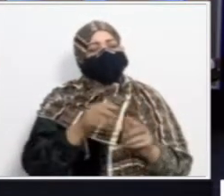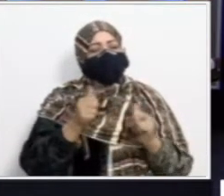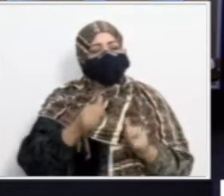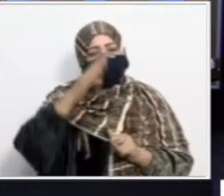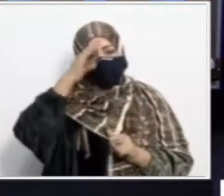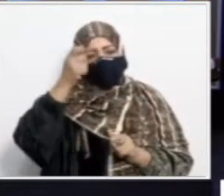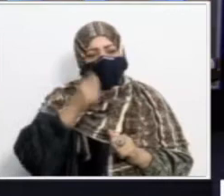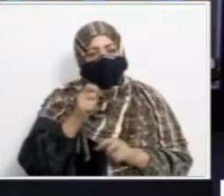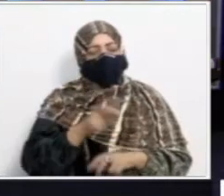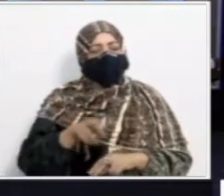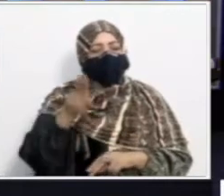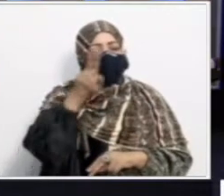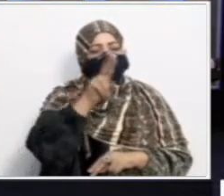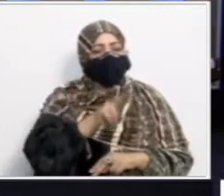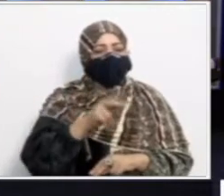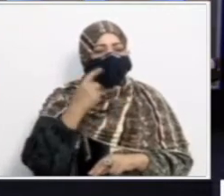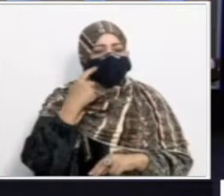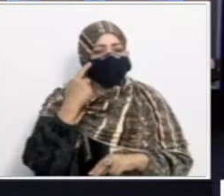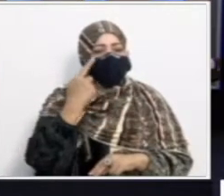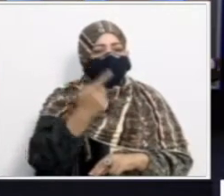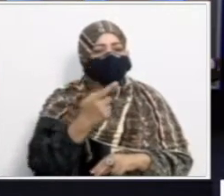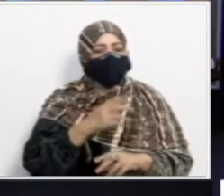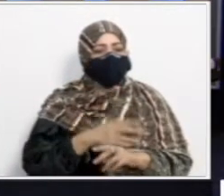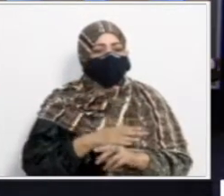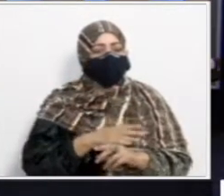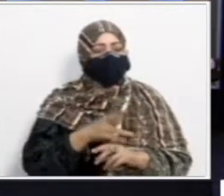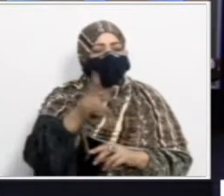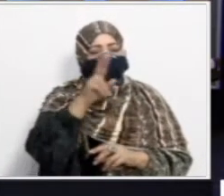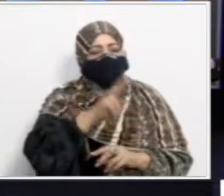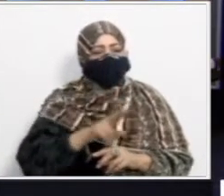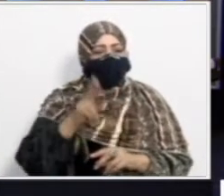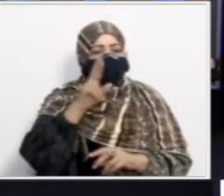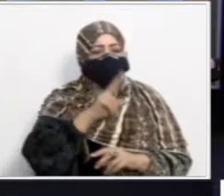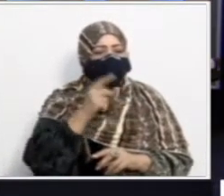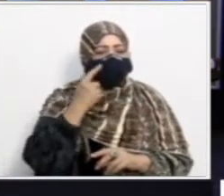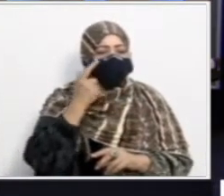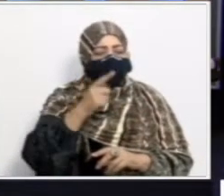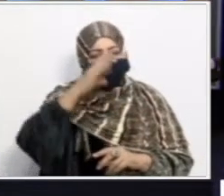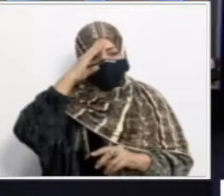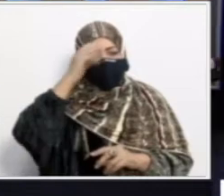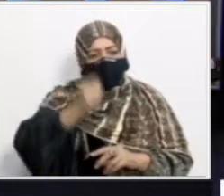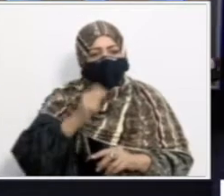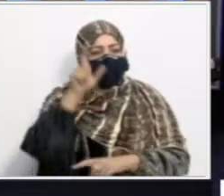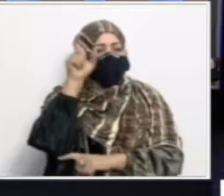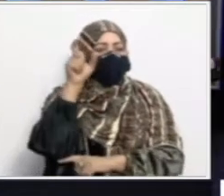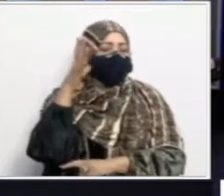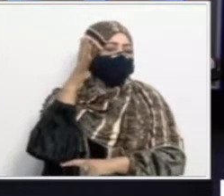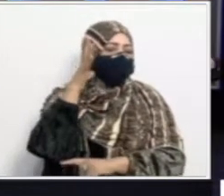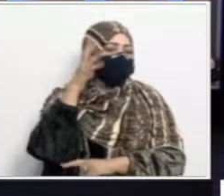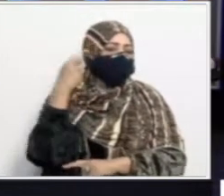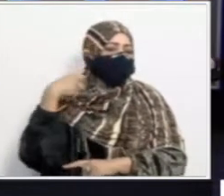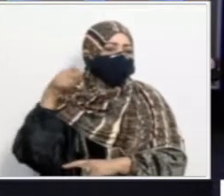عند بسؤال، الأول جهة نبو نشكرها الوقاف، وزارة الوقاف بارك الله فيها شيخ، عندنا